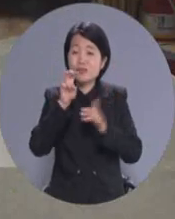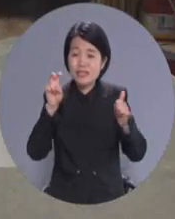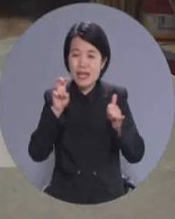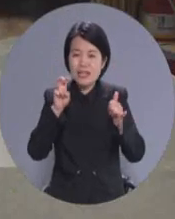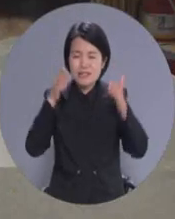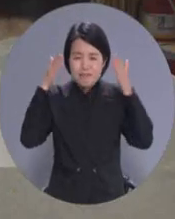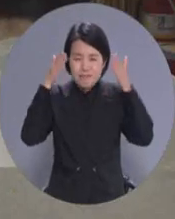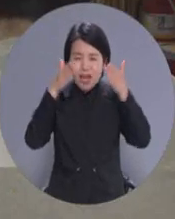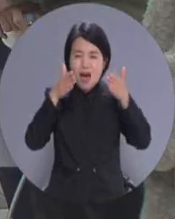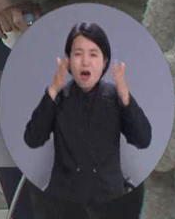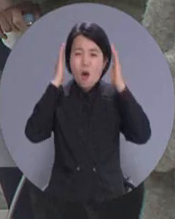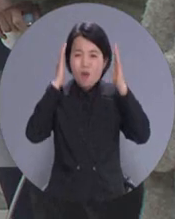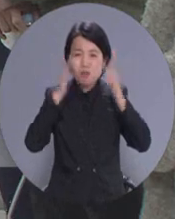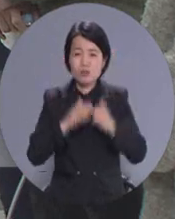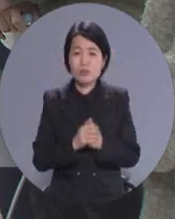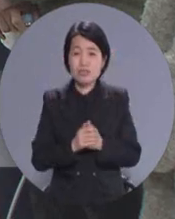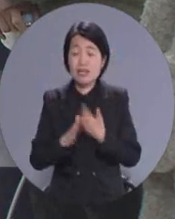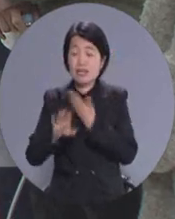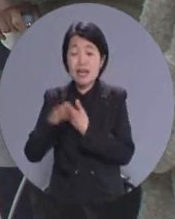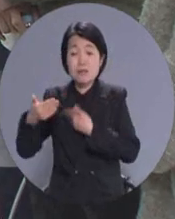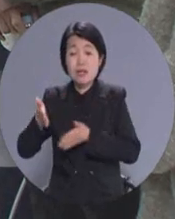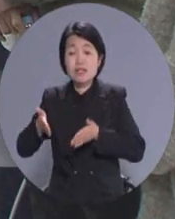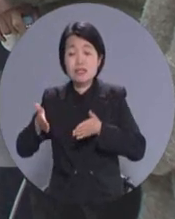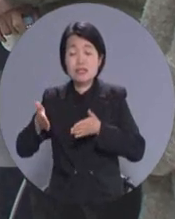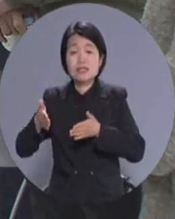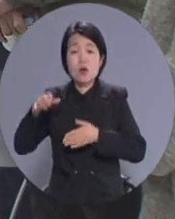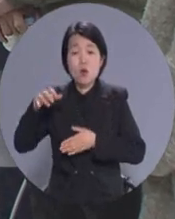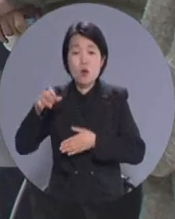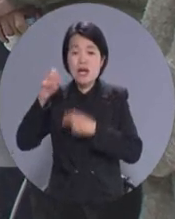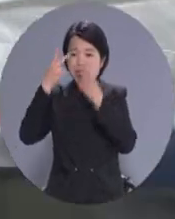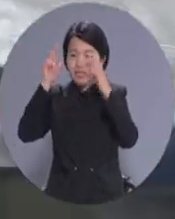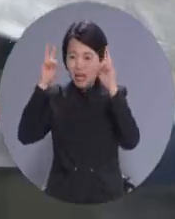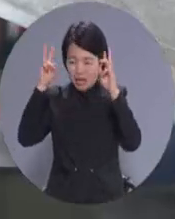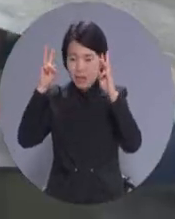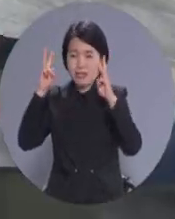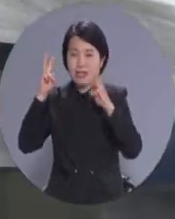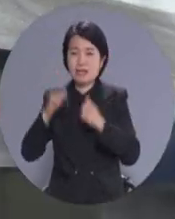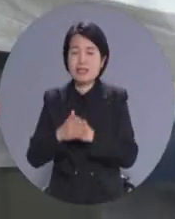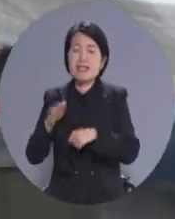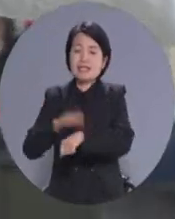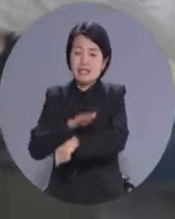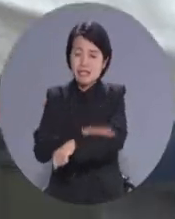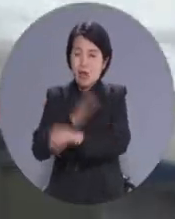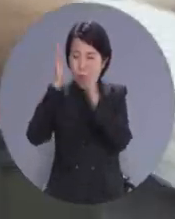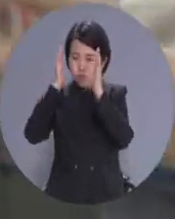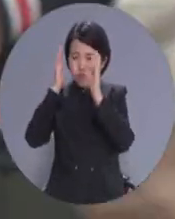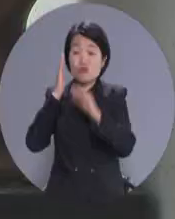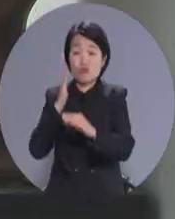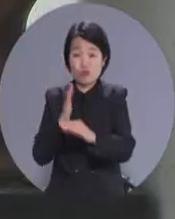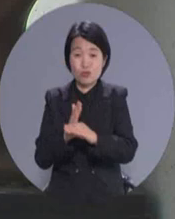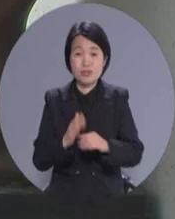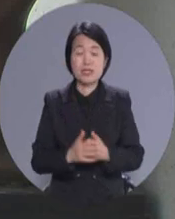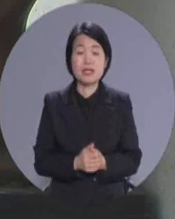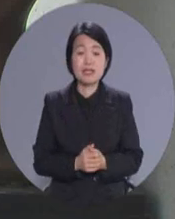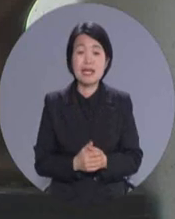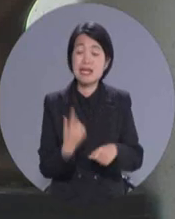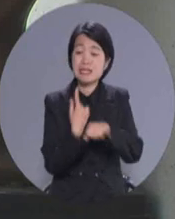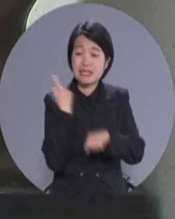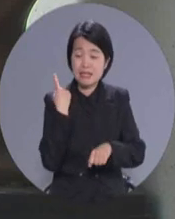강의를 듣습니다. 다른 강의실에서는 고학년을 대상으로 실습 수업이 진행되고 있습니다.